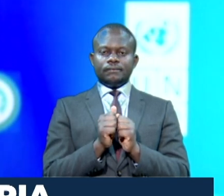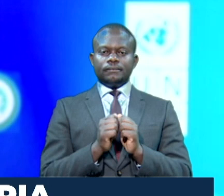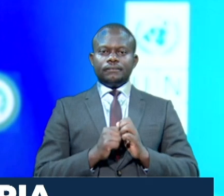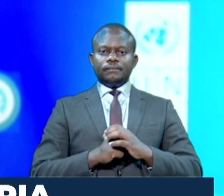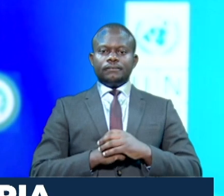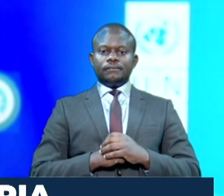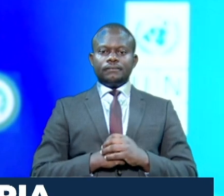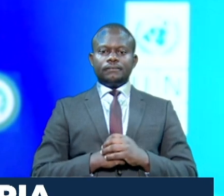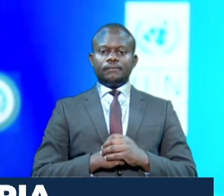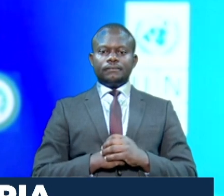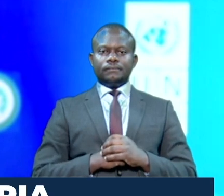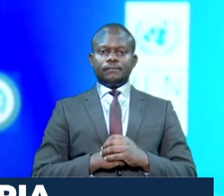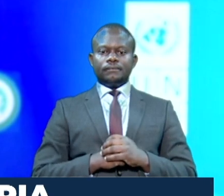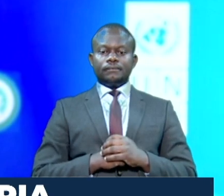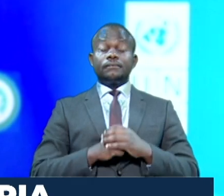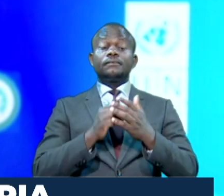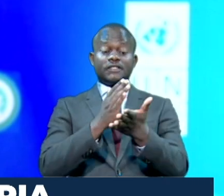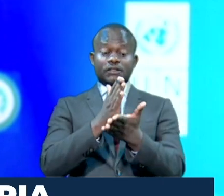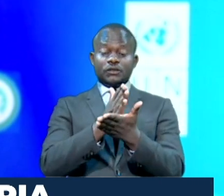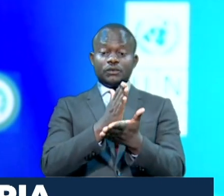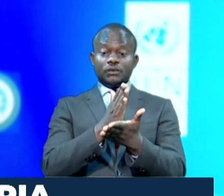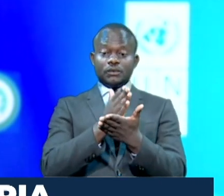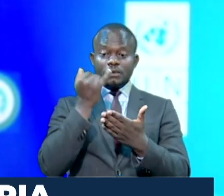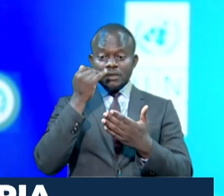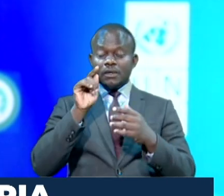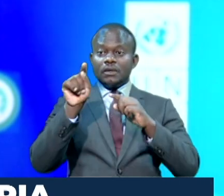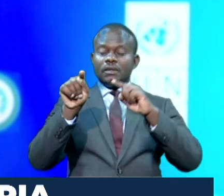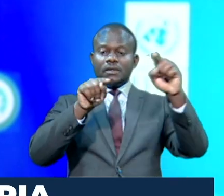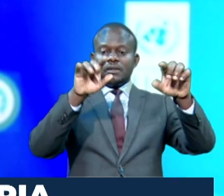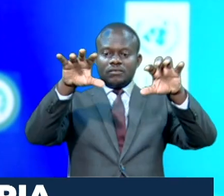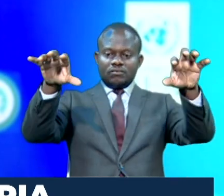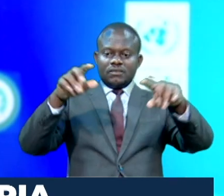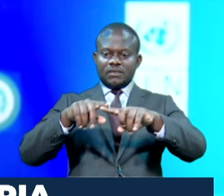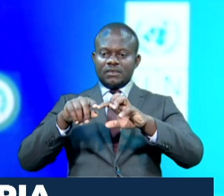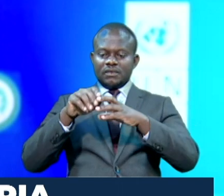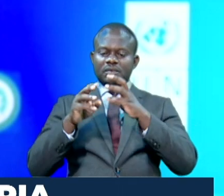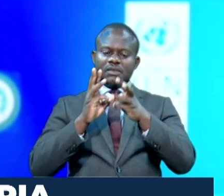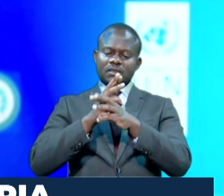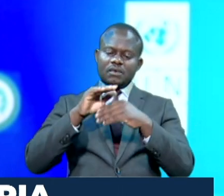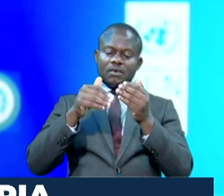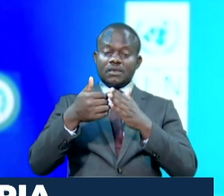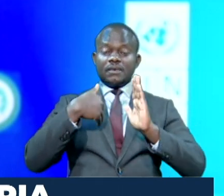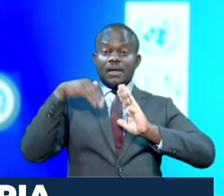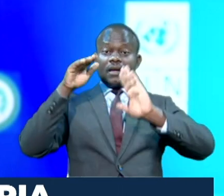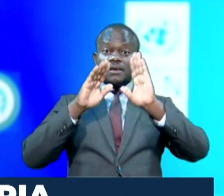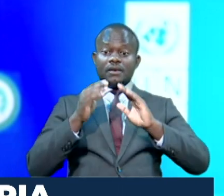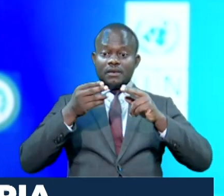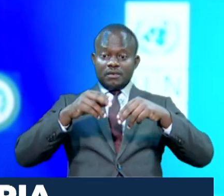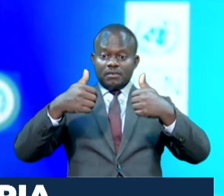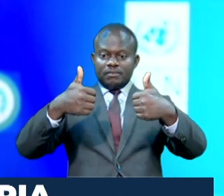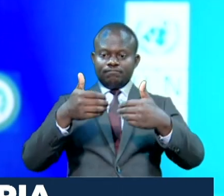better than here. Mu by'ukuri niyo ugiye mu bice by'isi bimeze neza kurusha hano, abagira uruhare mu kumera neza kw'ibyo